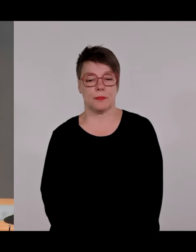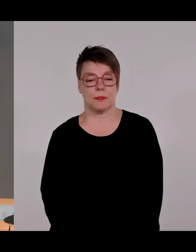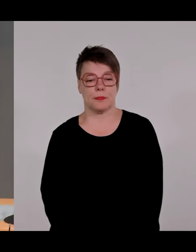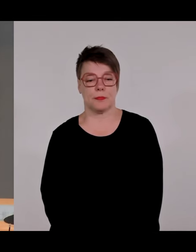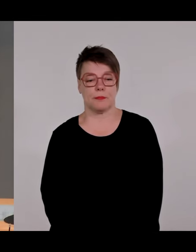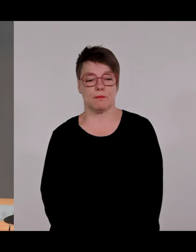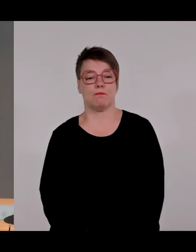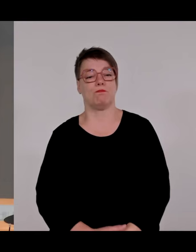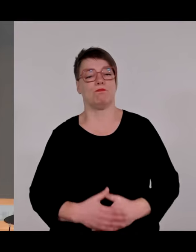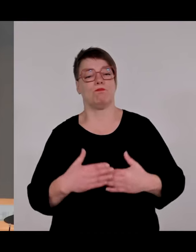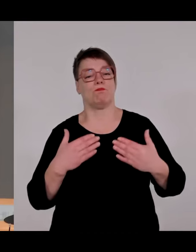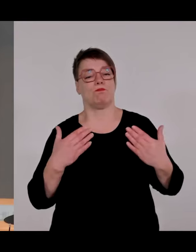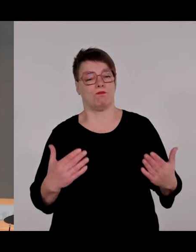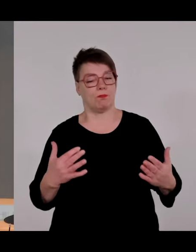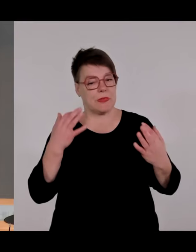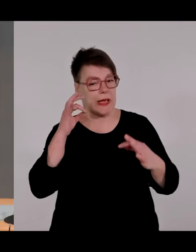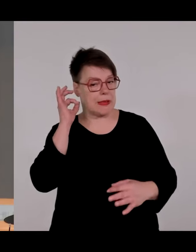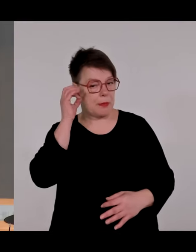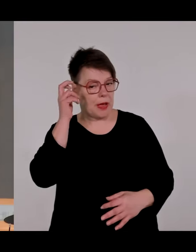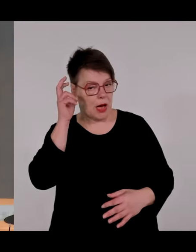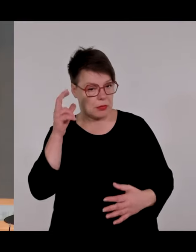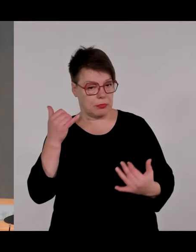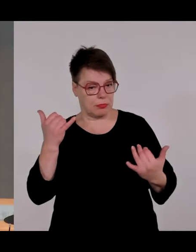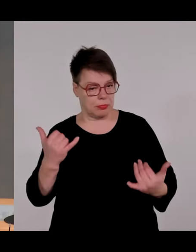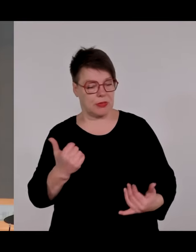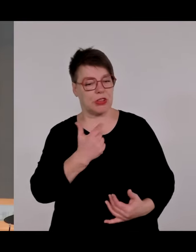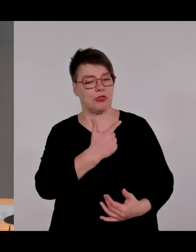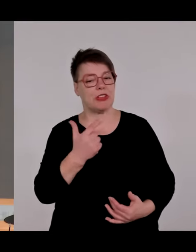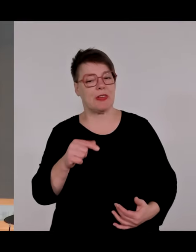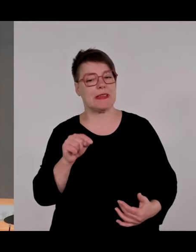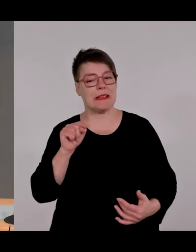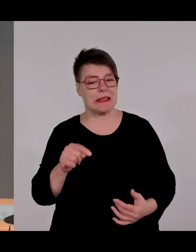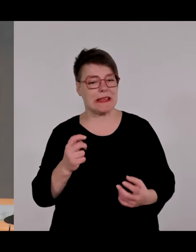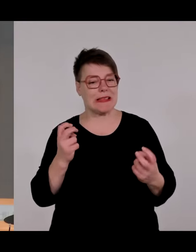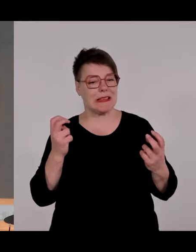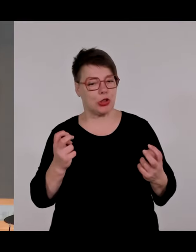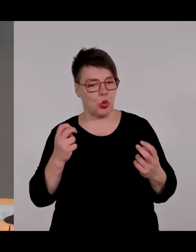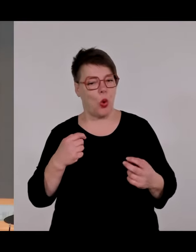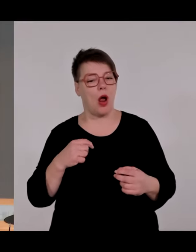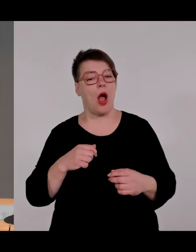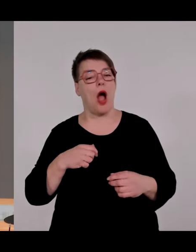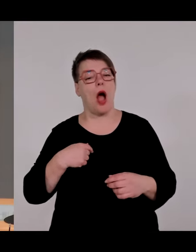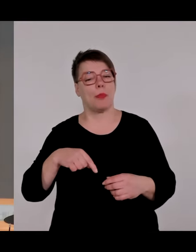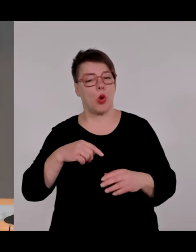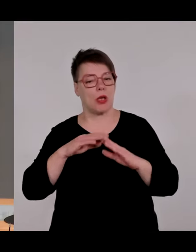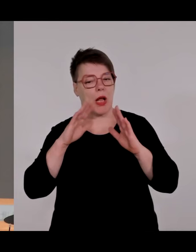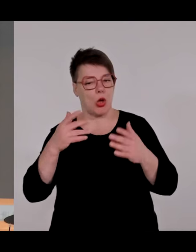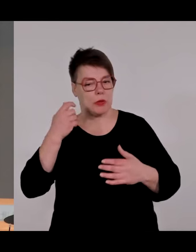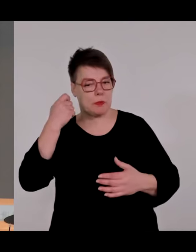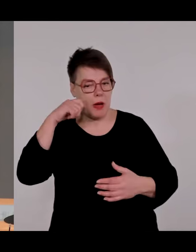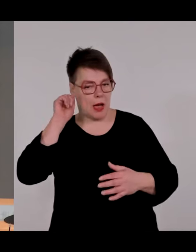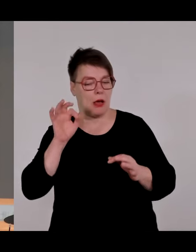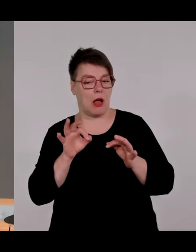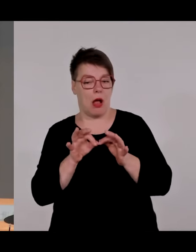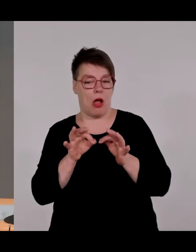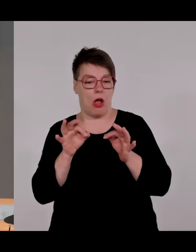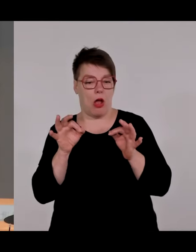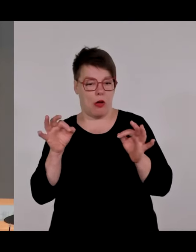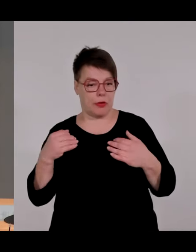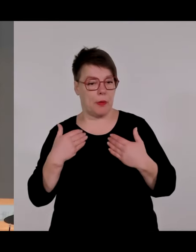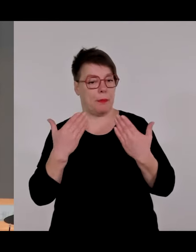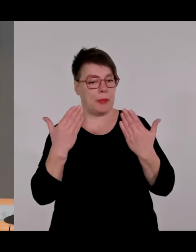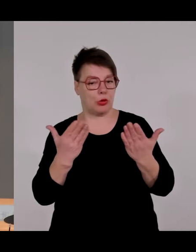die Zuhörerinnen und Zuhörer und die Medienvertreterinnen und Medienvertreter sehr herzlich. Als Geschäftliches habe